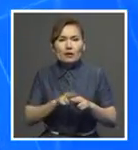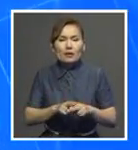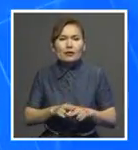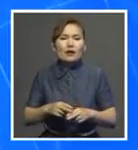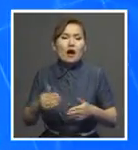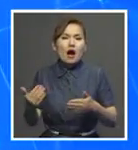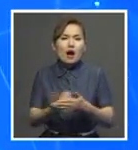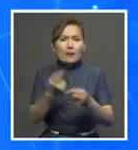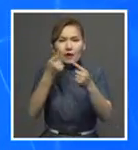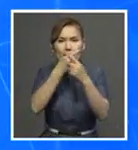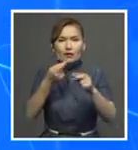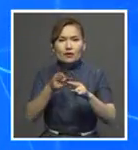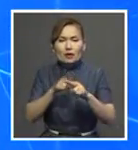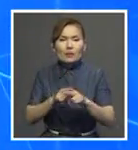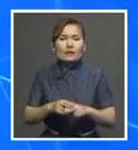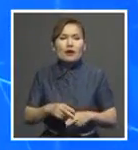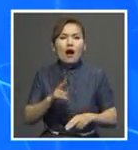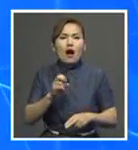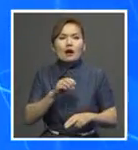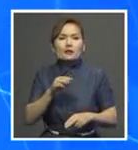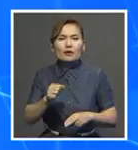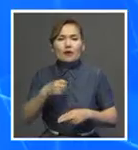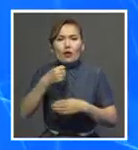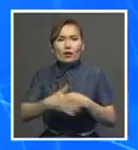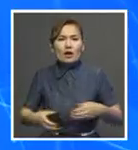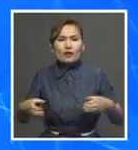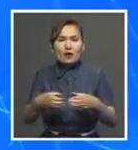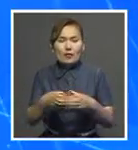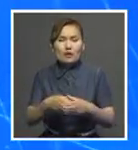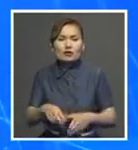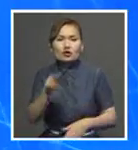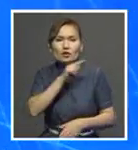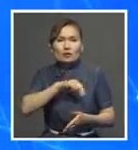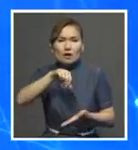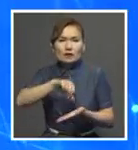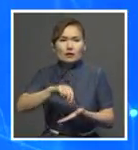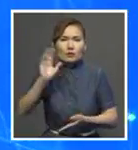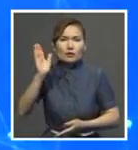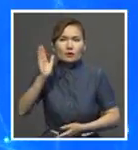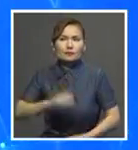мұхиттық хабар тарату ондағы және Қазмедиа орталығы компаниясы